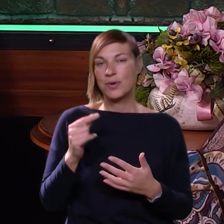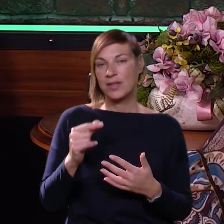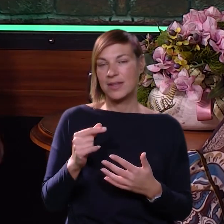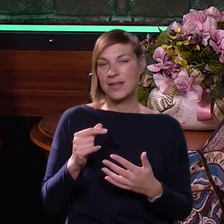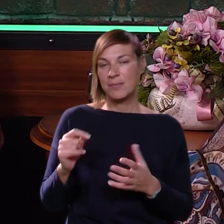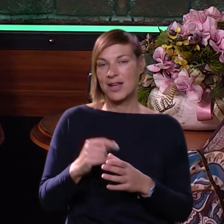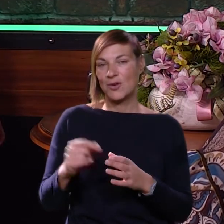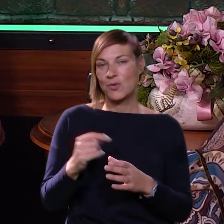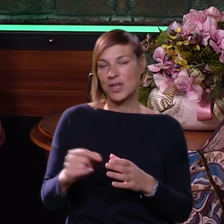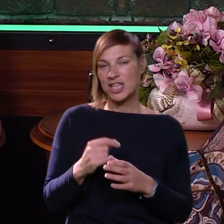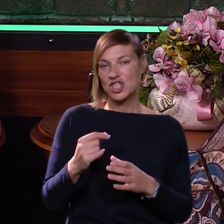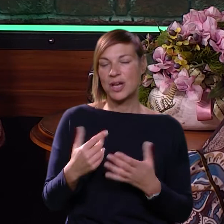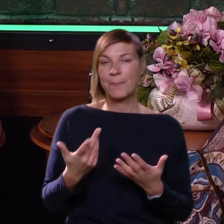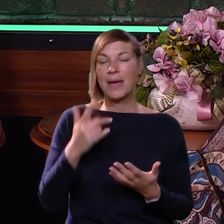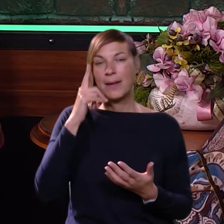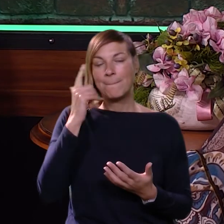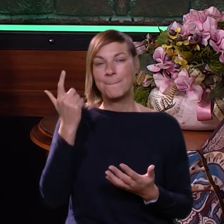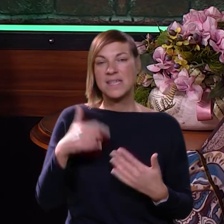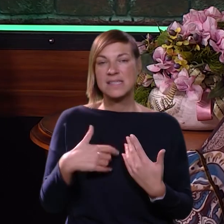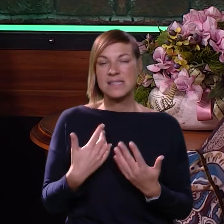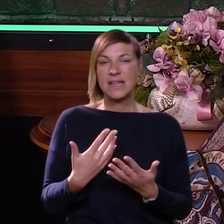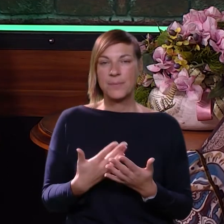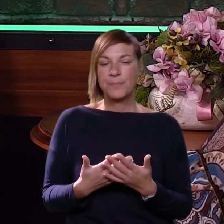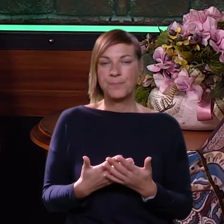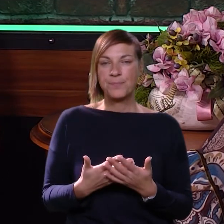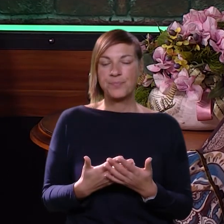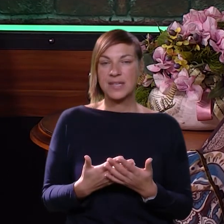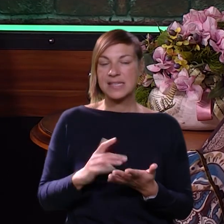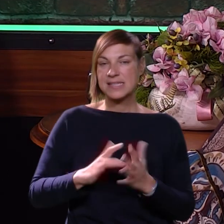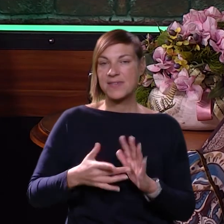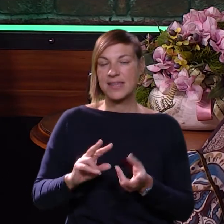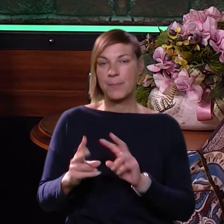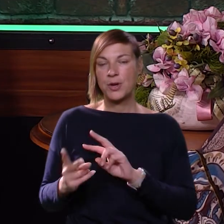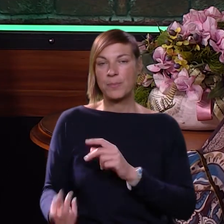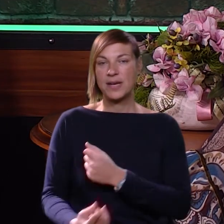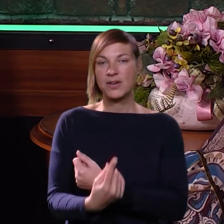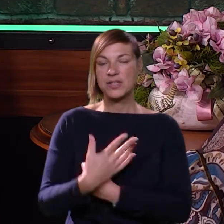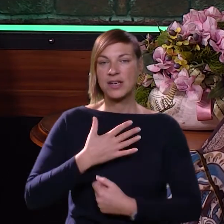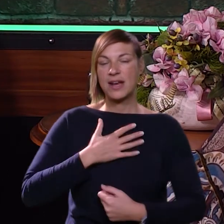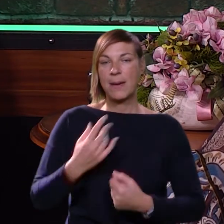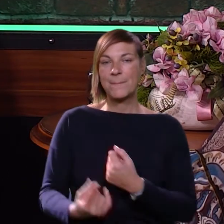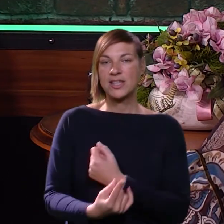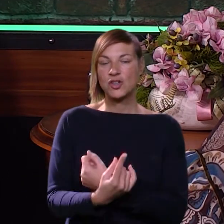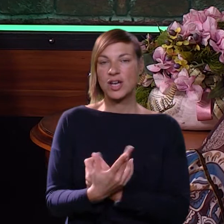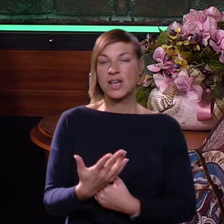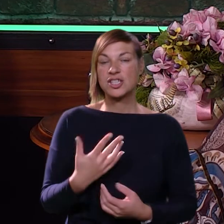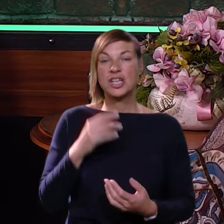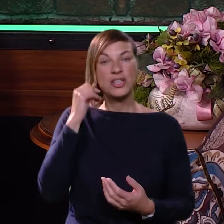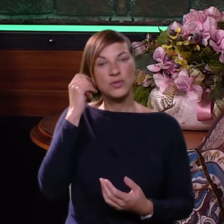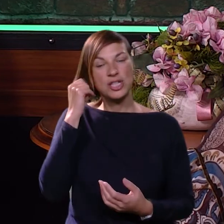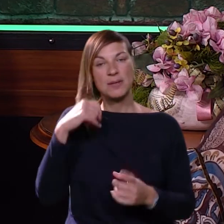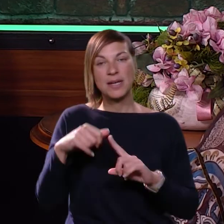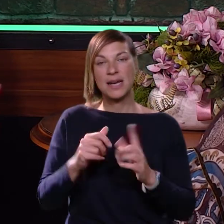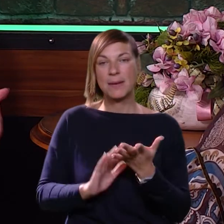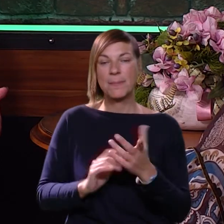sobom, pa onda malo kukičam ili fletem. Pa mislim da u stvari te sve promjene koje se događaju se nama događaju vjerojatno ženama